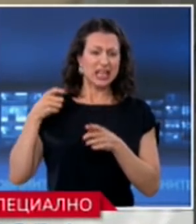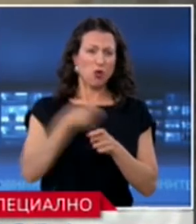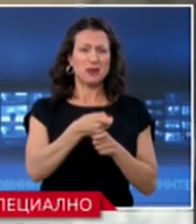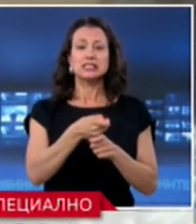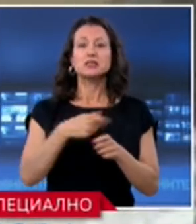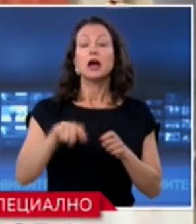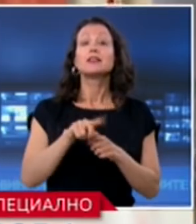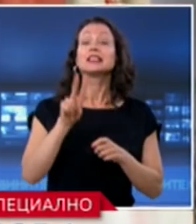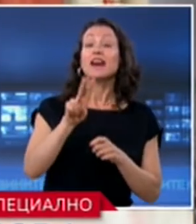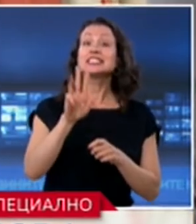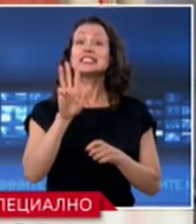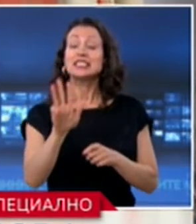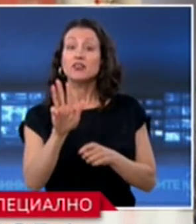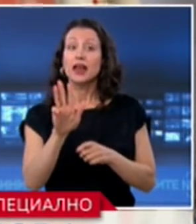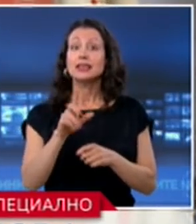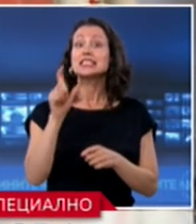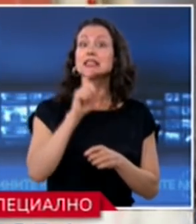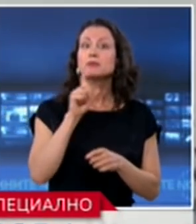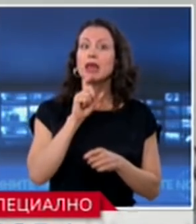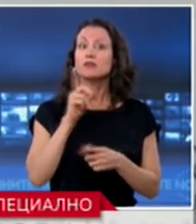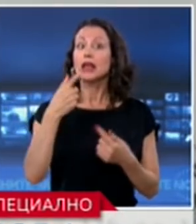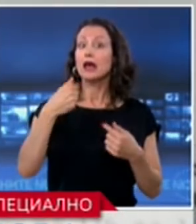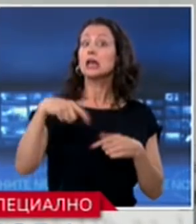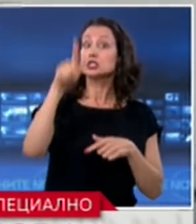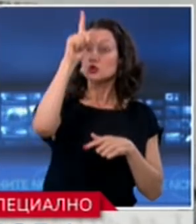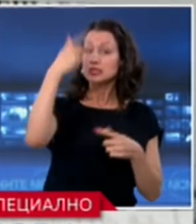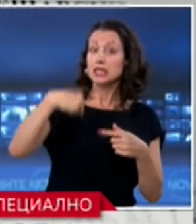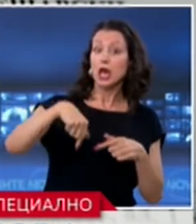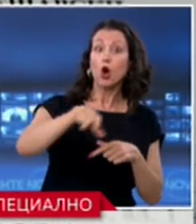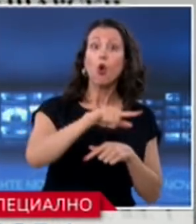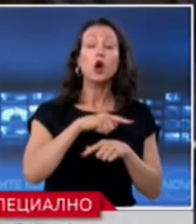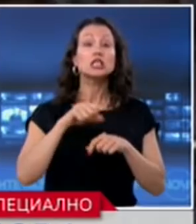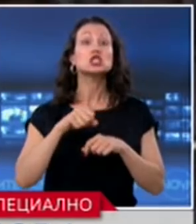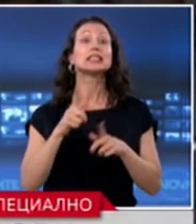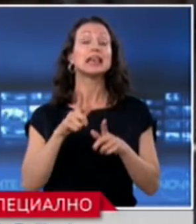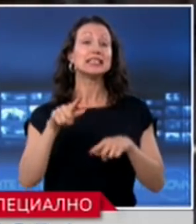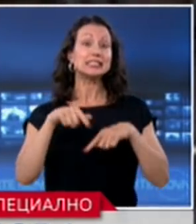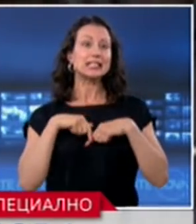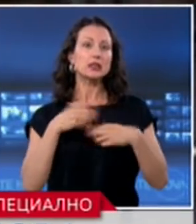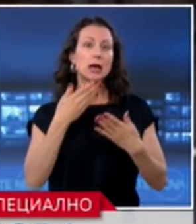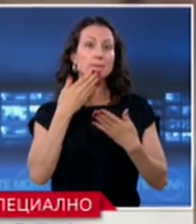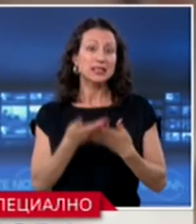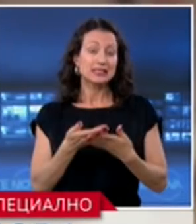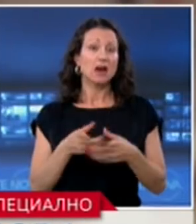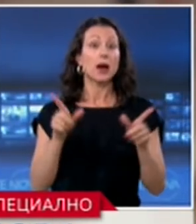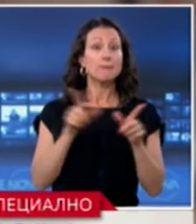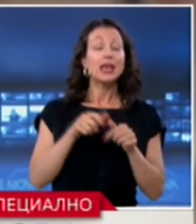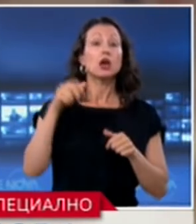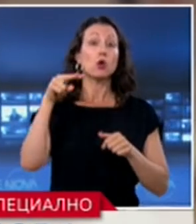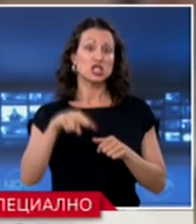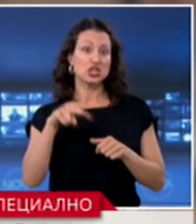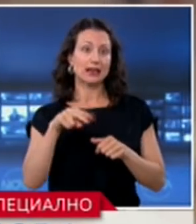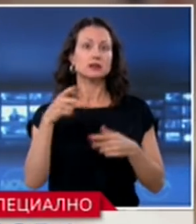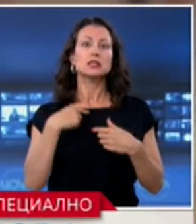септември Софийският окръжен съд признава Михаил Цветанов Лещарски за виновен за смъртта на Елена